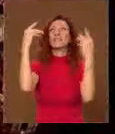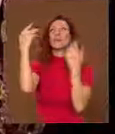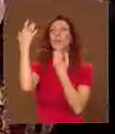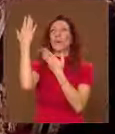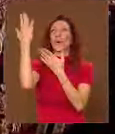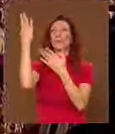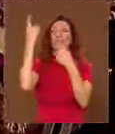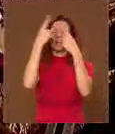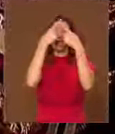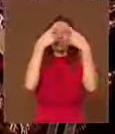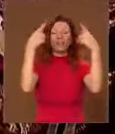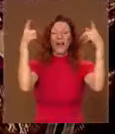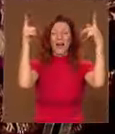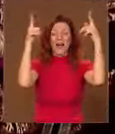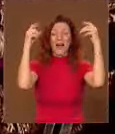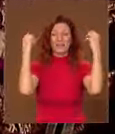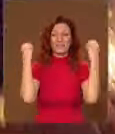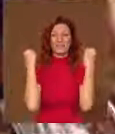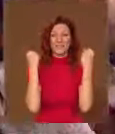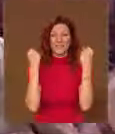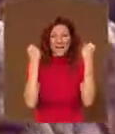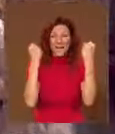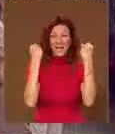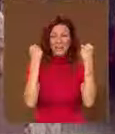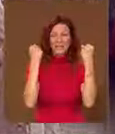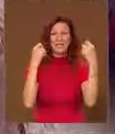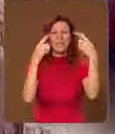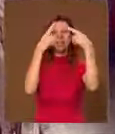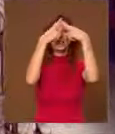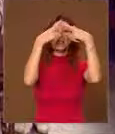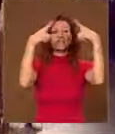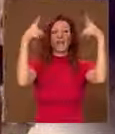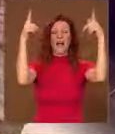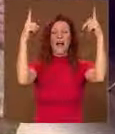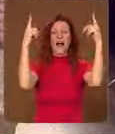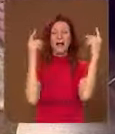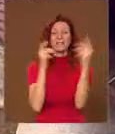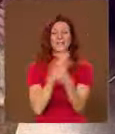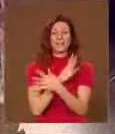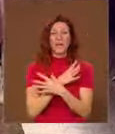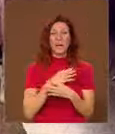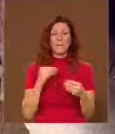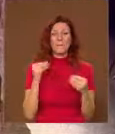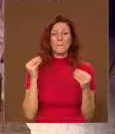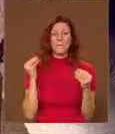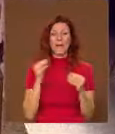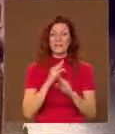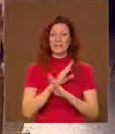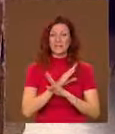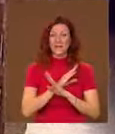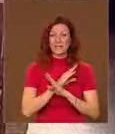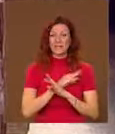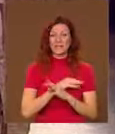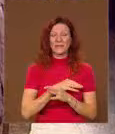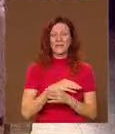Чуваме песнопението «Святи Боже, святи и крепки, святи и безсмъртни». Три светата песен,